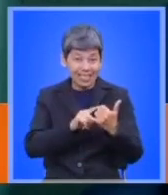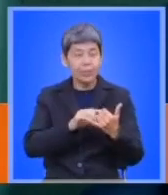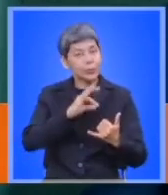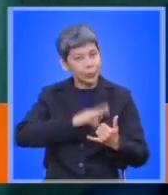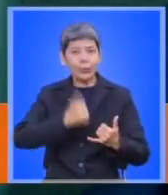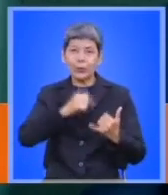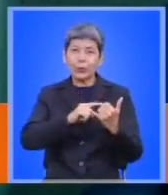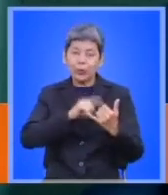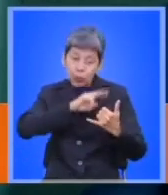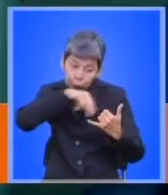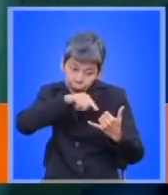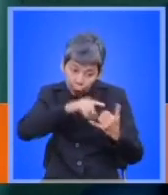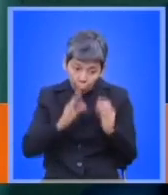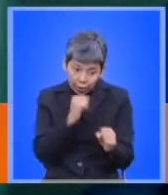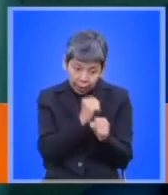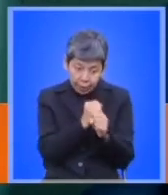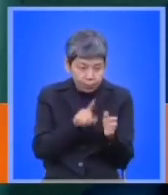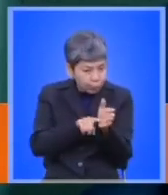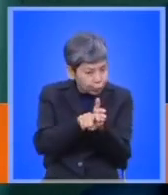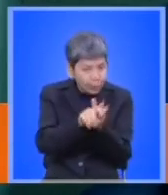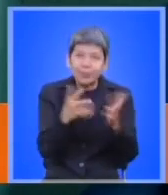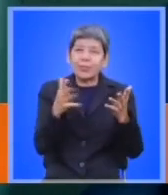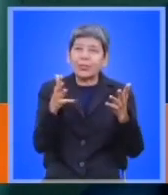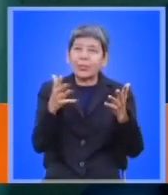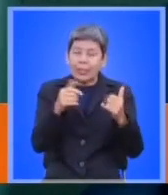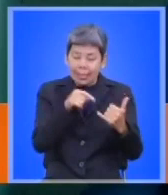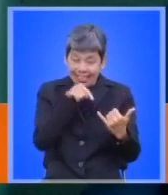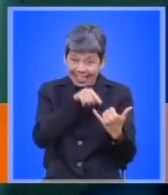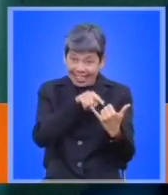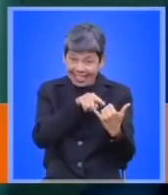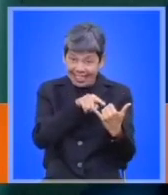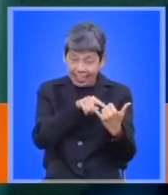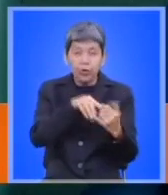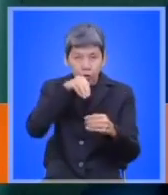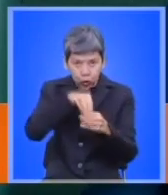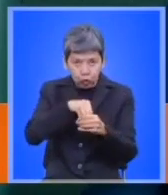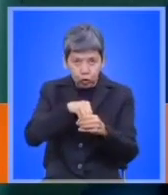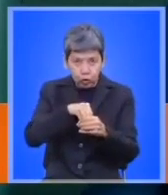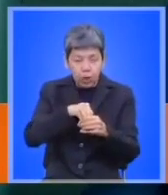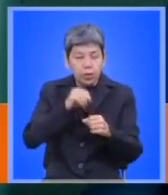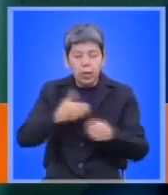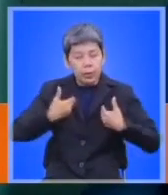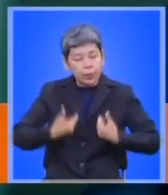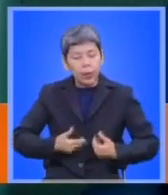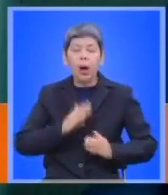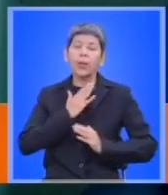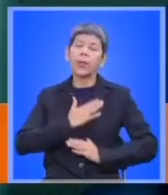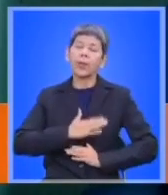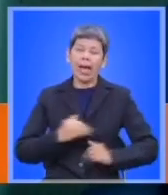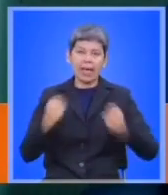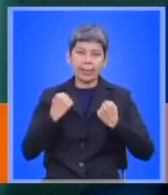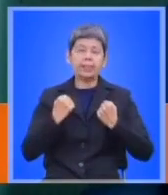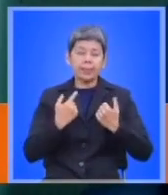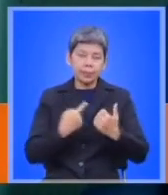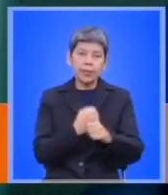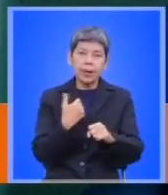ดีว่าผลการตรวจเข้าปฏิบัติการไม่มีเชื้อแล้วตอนนี้ให้รักษาด้วยร่างกายฟื้นตัวก็คือเพิ่มความแข็งแรง